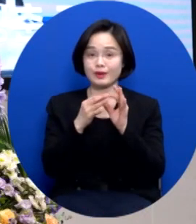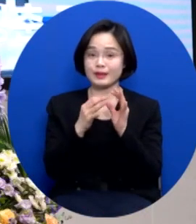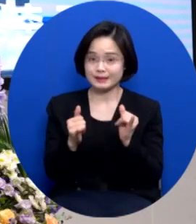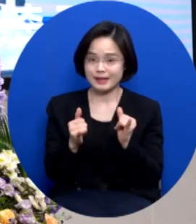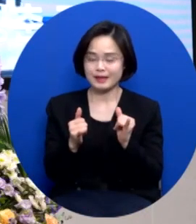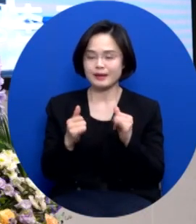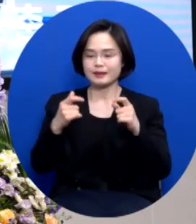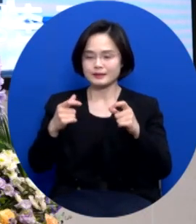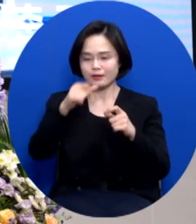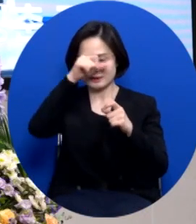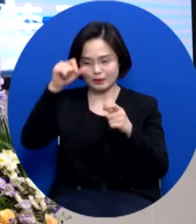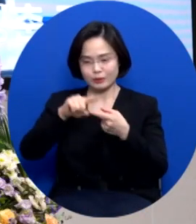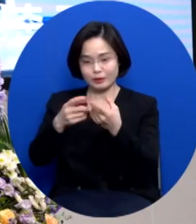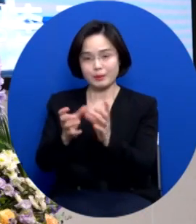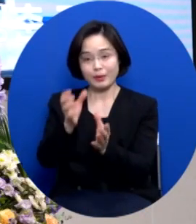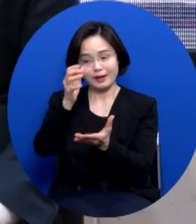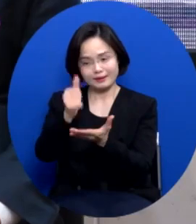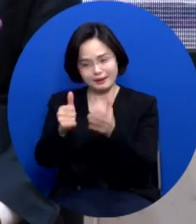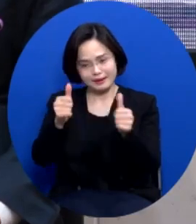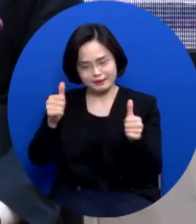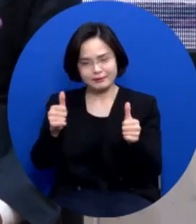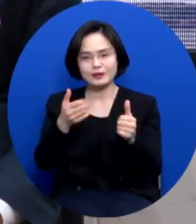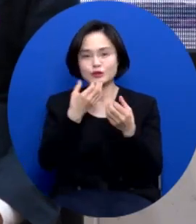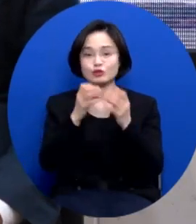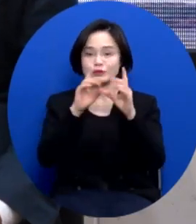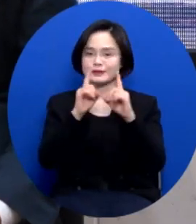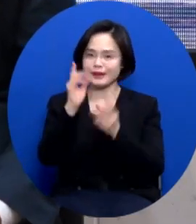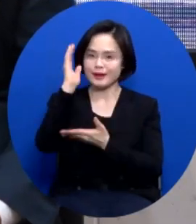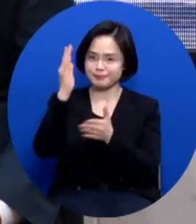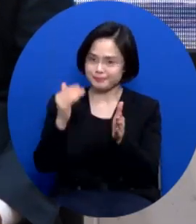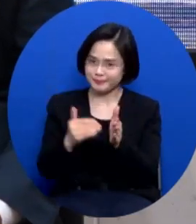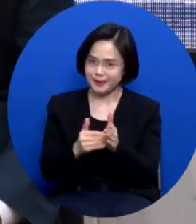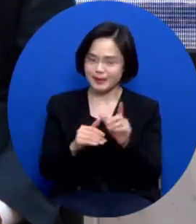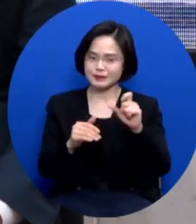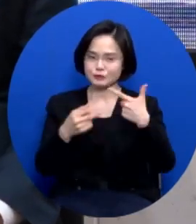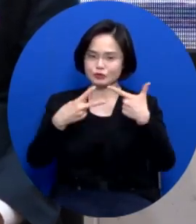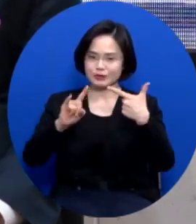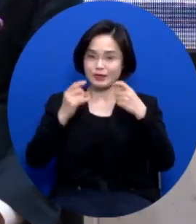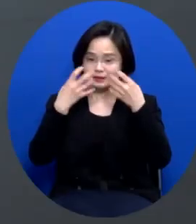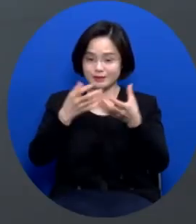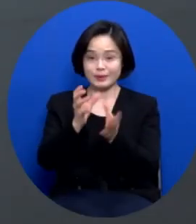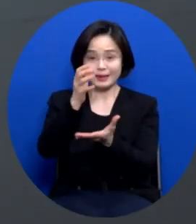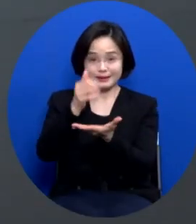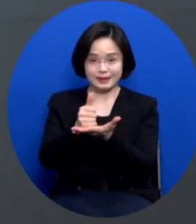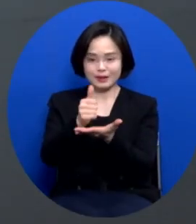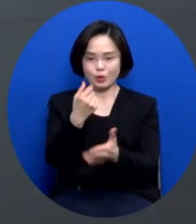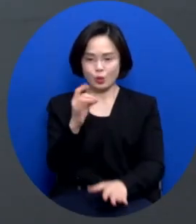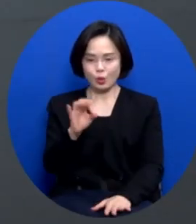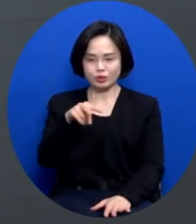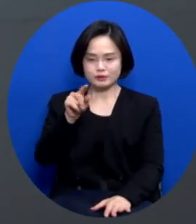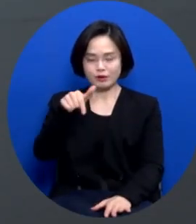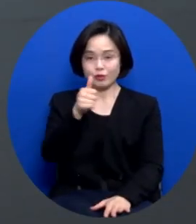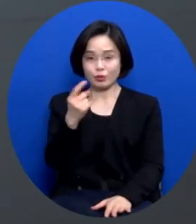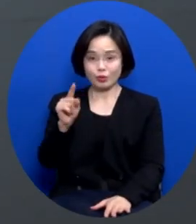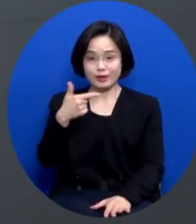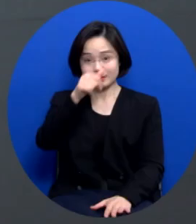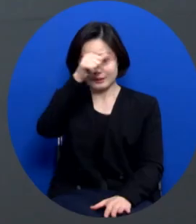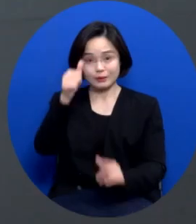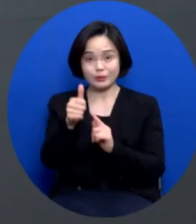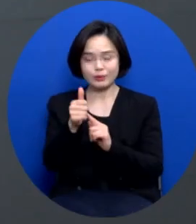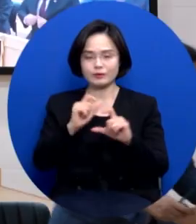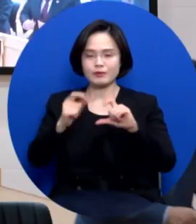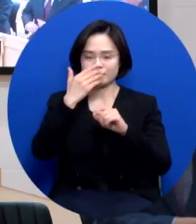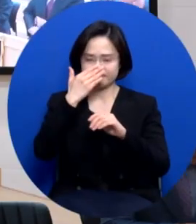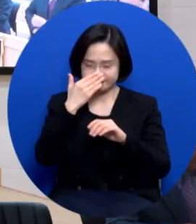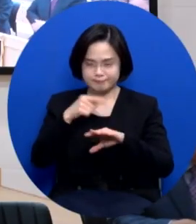지역 장로의 연합회 장들이 이따라 축사를 전했고 16대 신임 장으로 선임된 홍 장로는 더욱 겸손한 마음으로